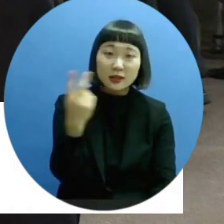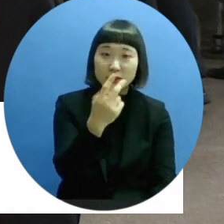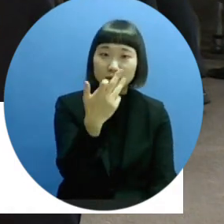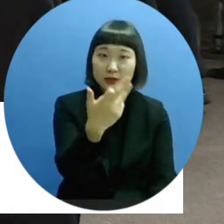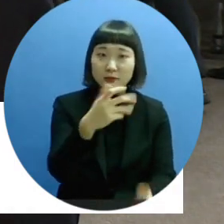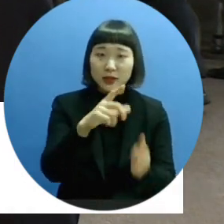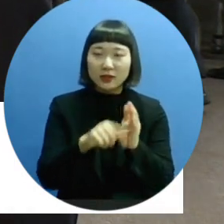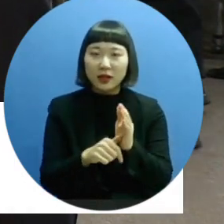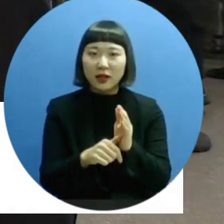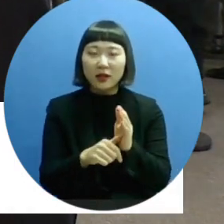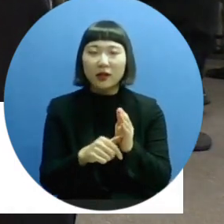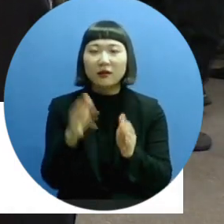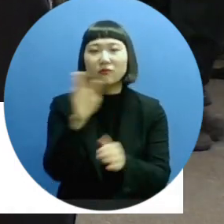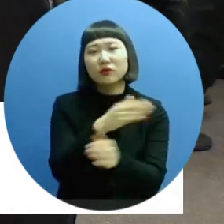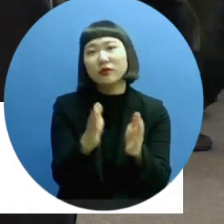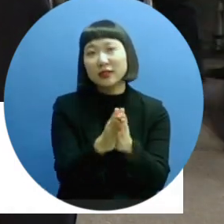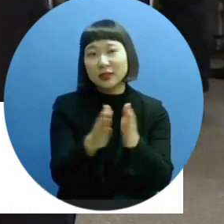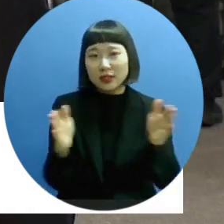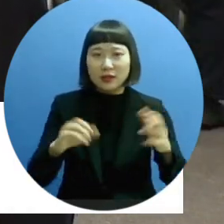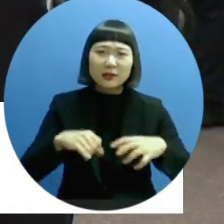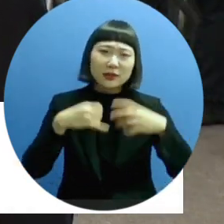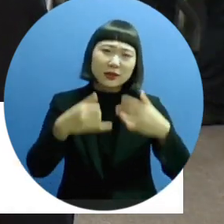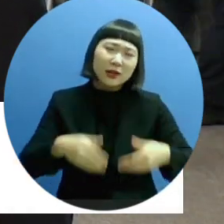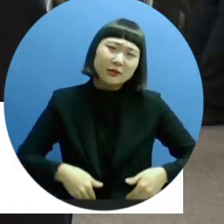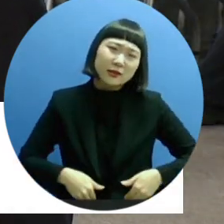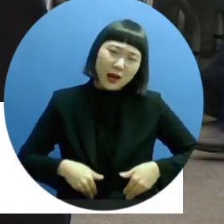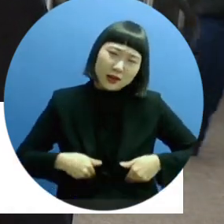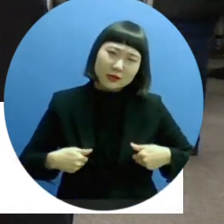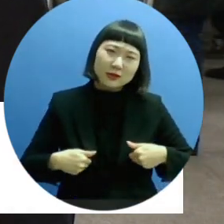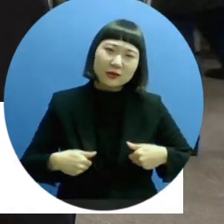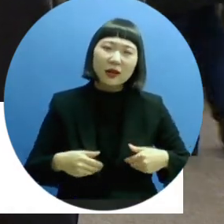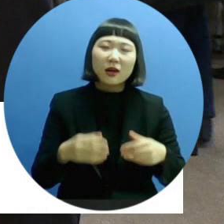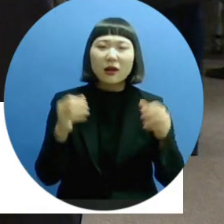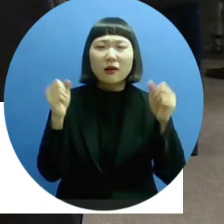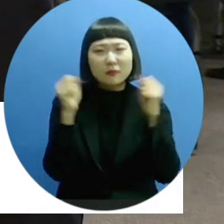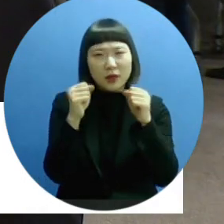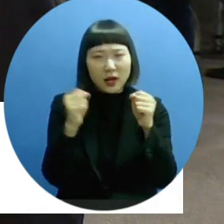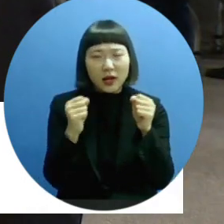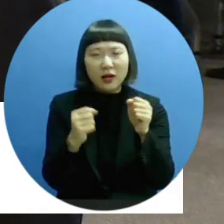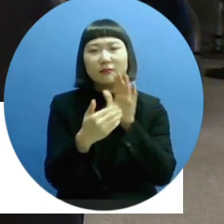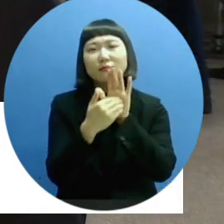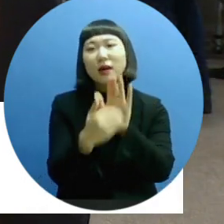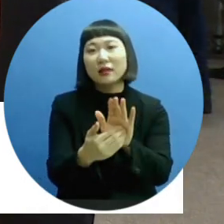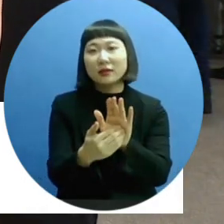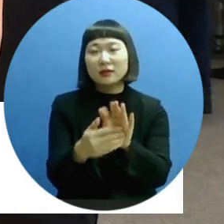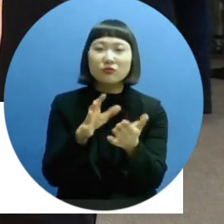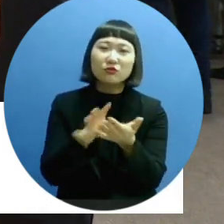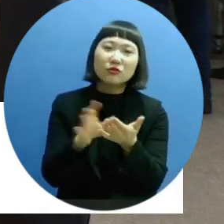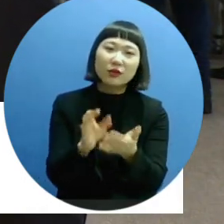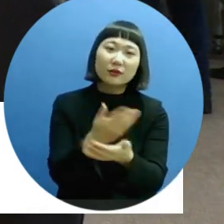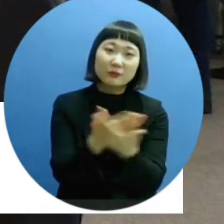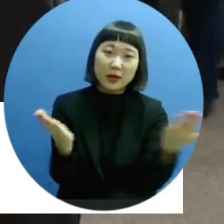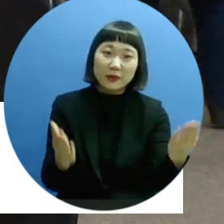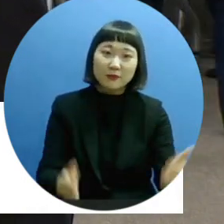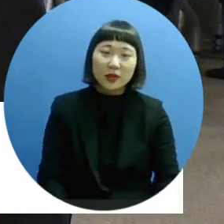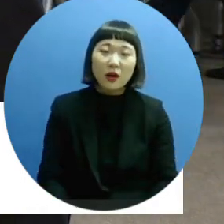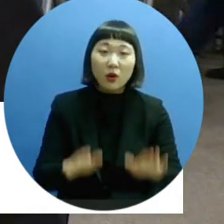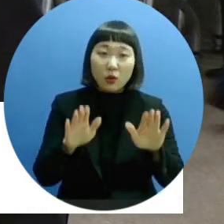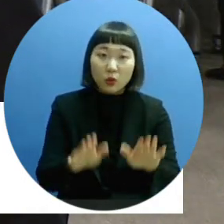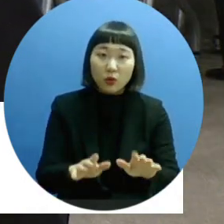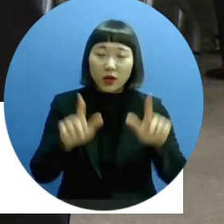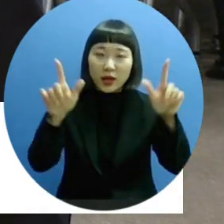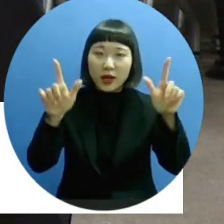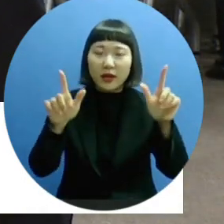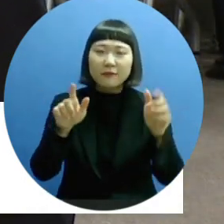세상을 따뜻하게 하는 혹한기 방한용품 지원하는 행사입니다. 2018년에 시작해서 올해로